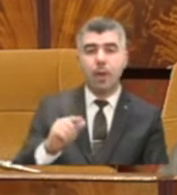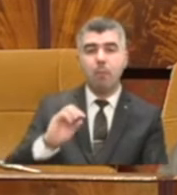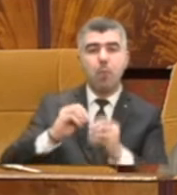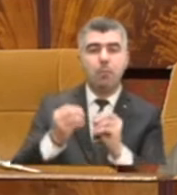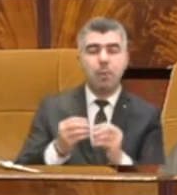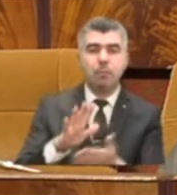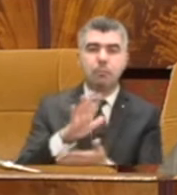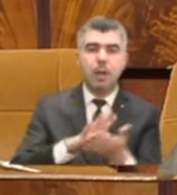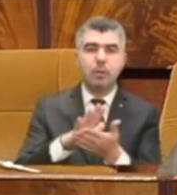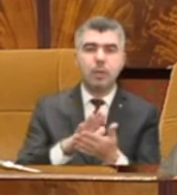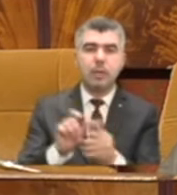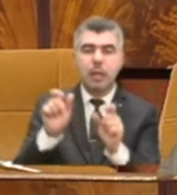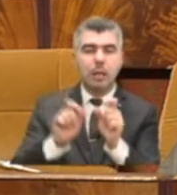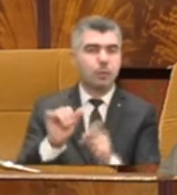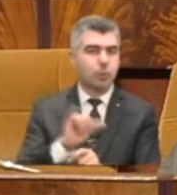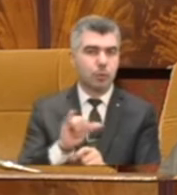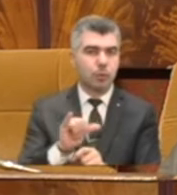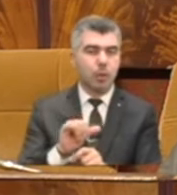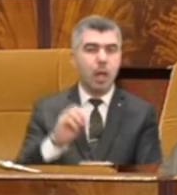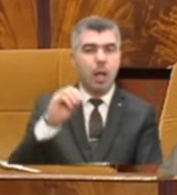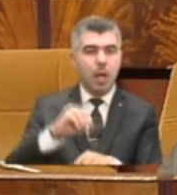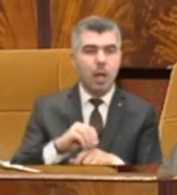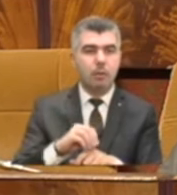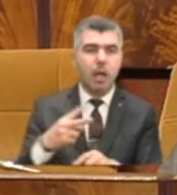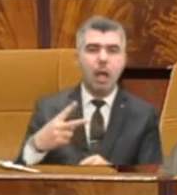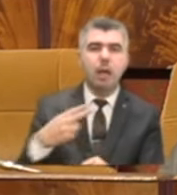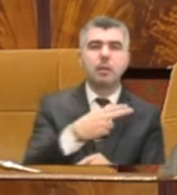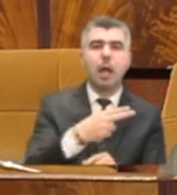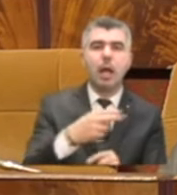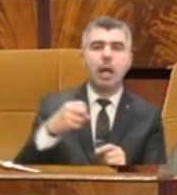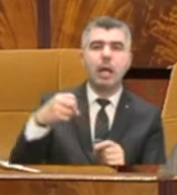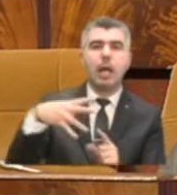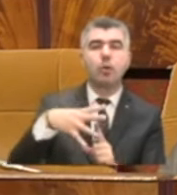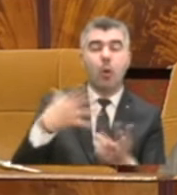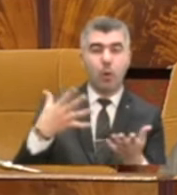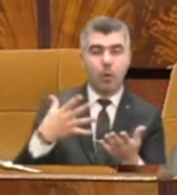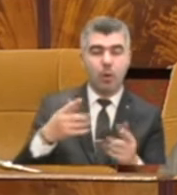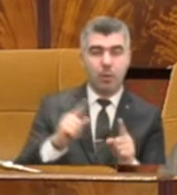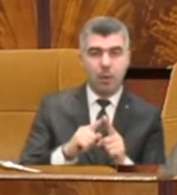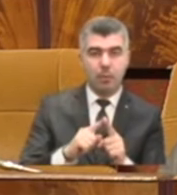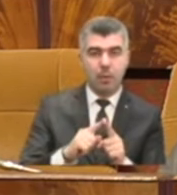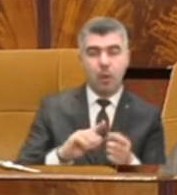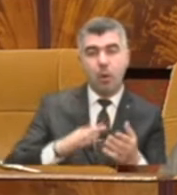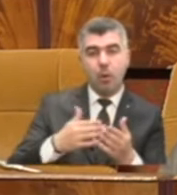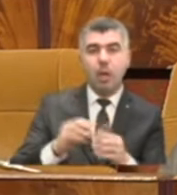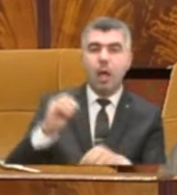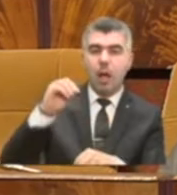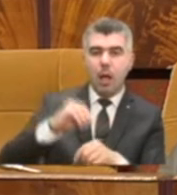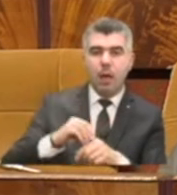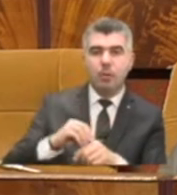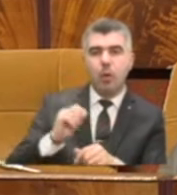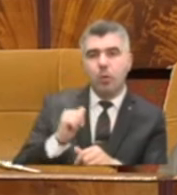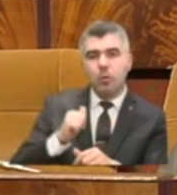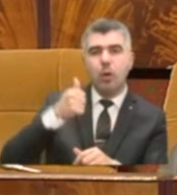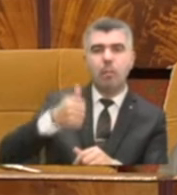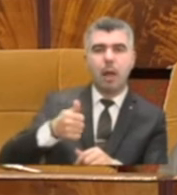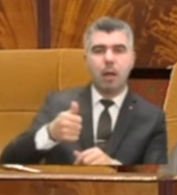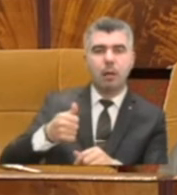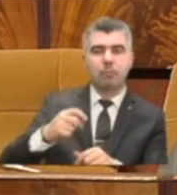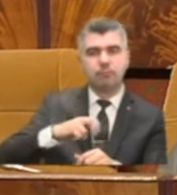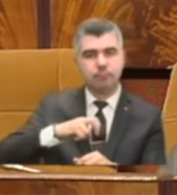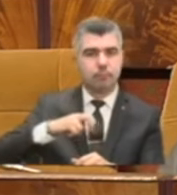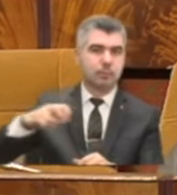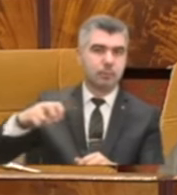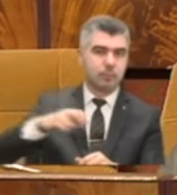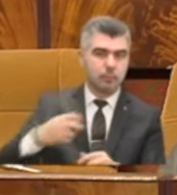الأخرى للمرتفقين هي ضعف أو انقطاع الصبيب بالوكالة، مما يضطر معه المواطن إلى الرجوع في اليوم الآخر. مشكل